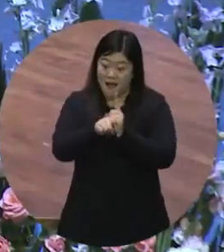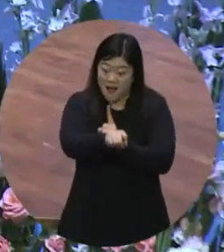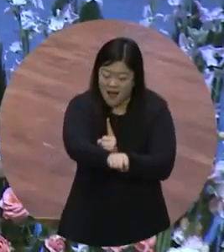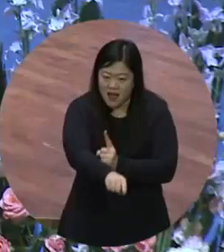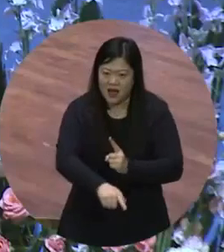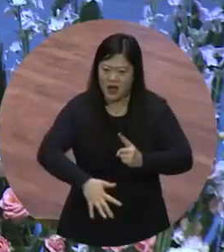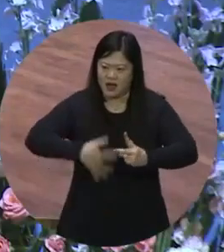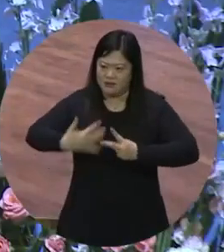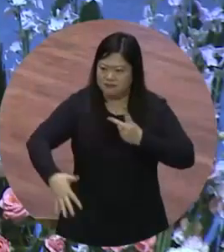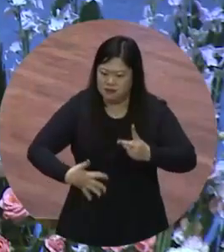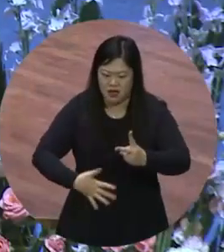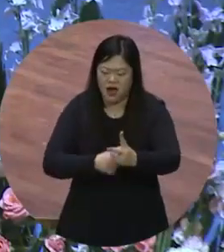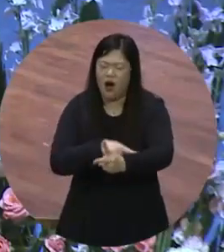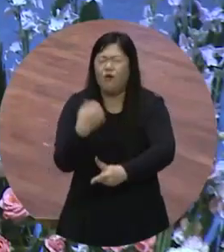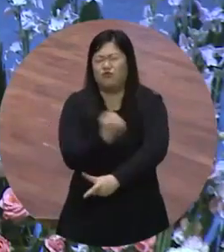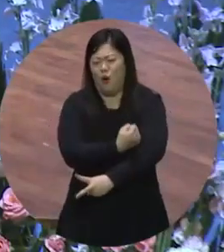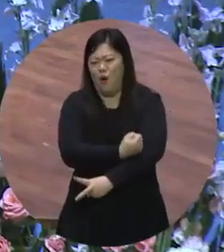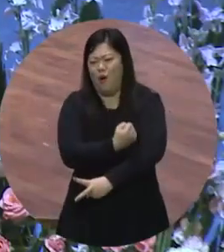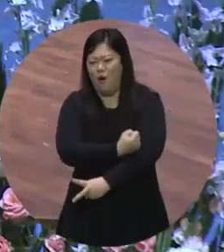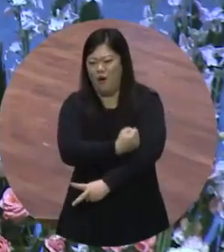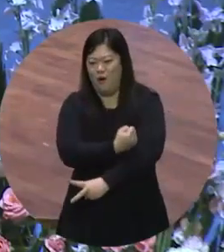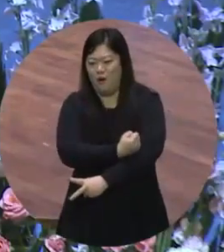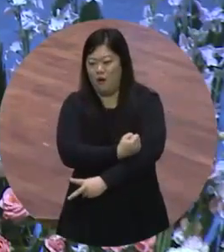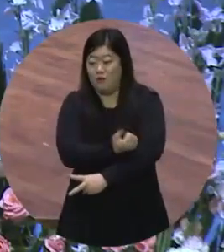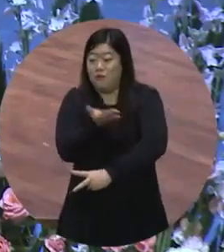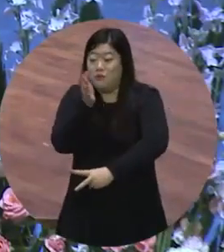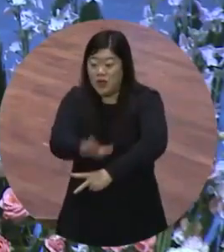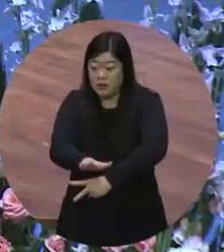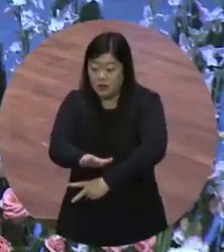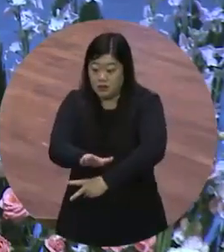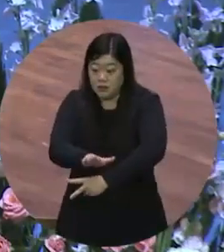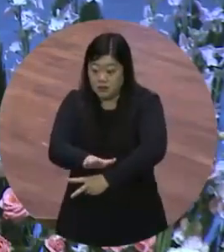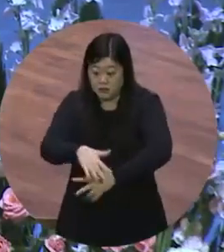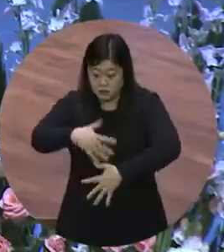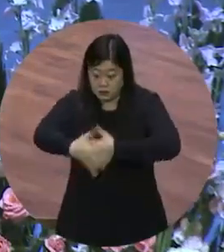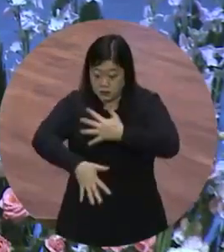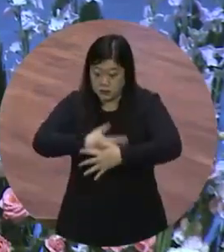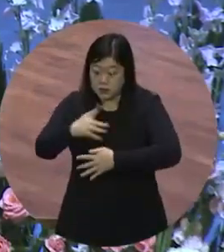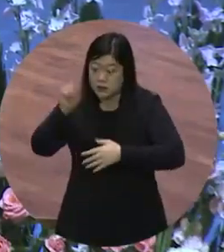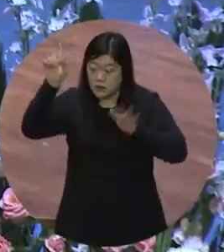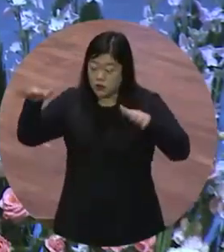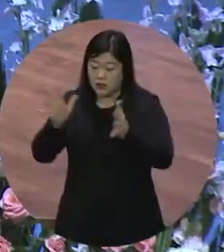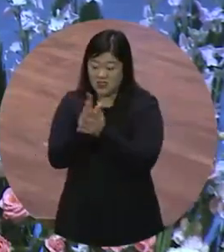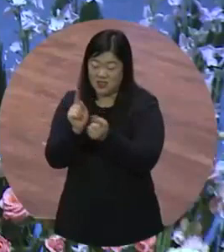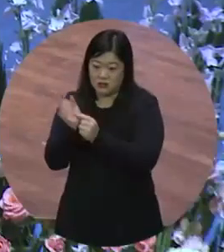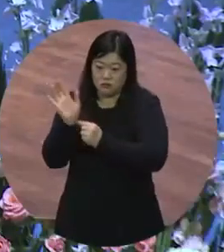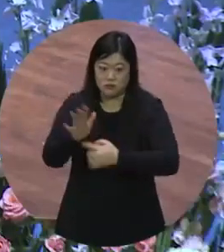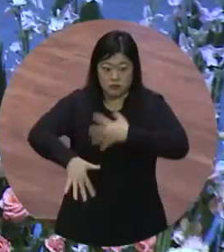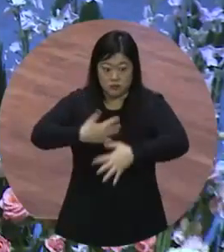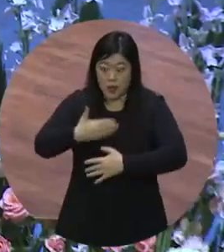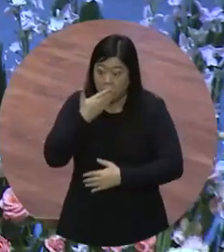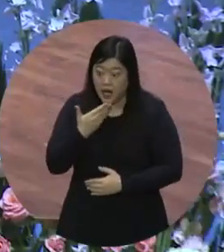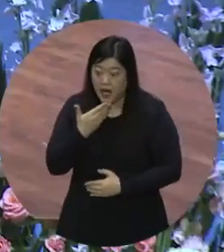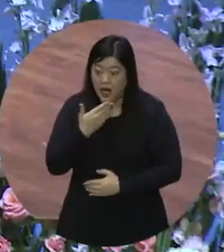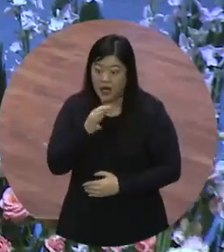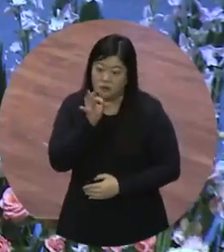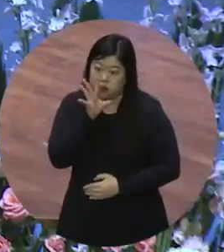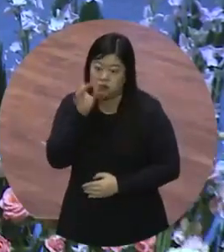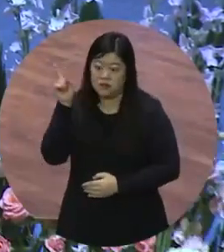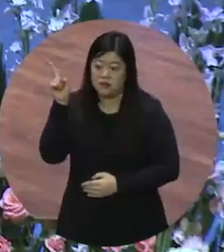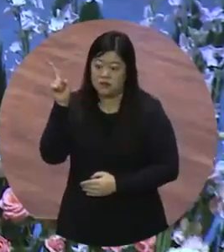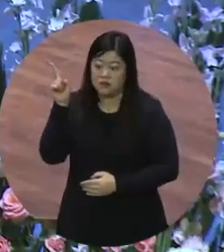방법이에요. 육신을 가졌기 때문에 육신이 있기 때문에 이 주의 일을 성삼위 하나님을 따라가려고